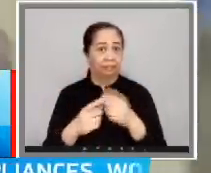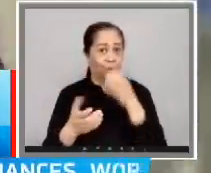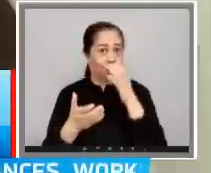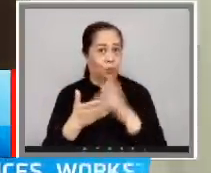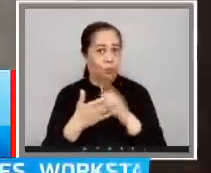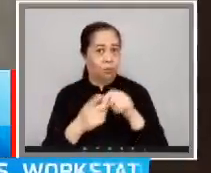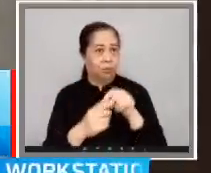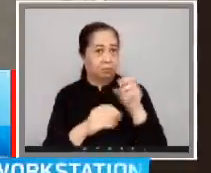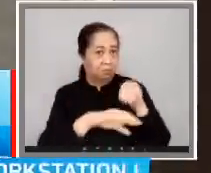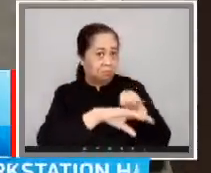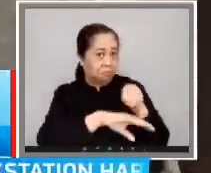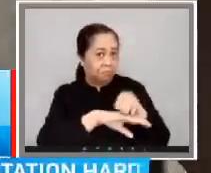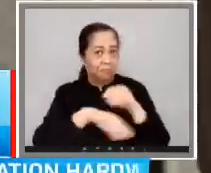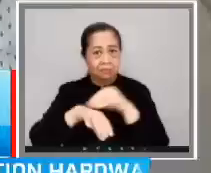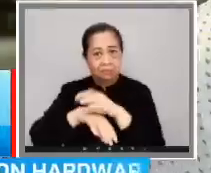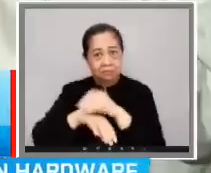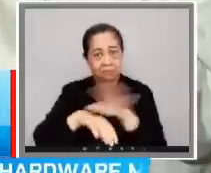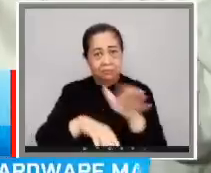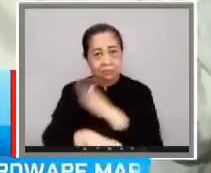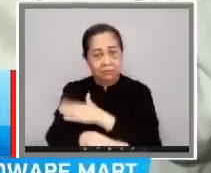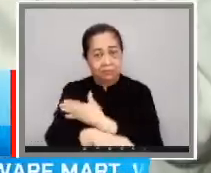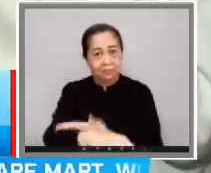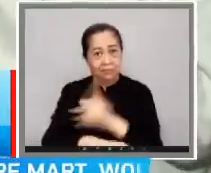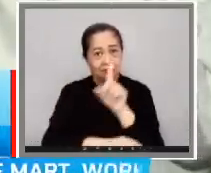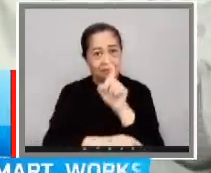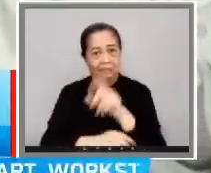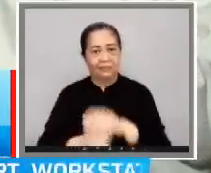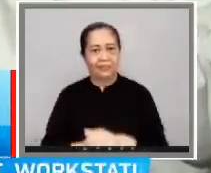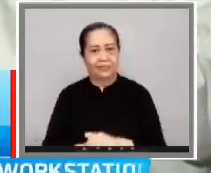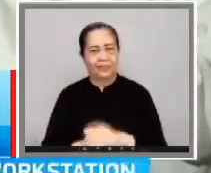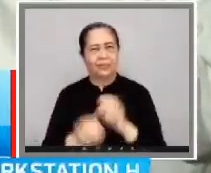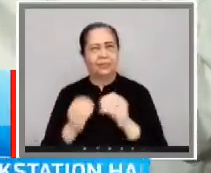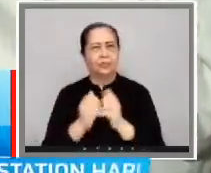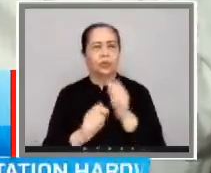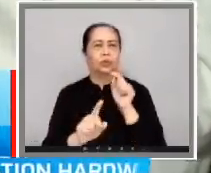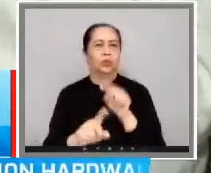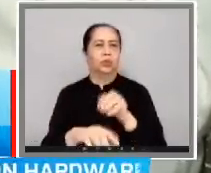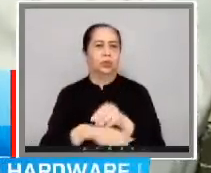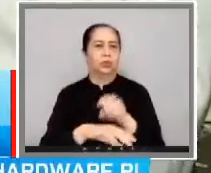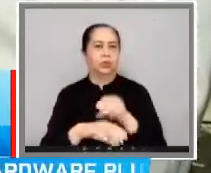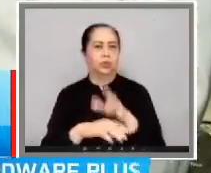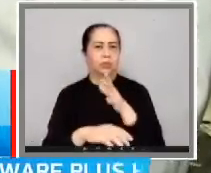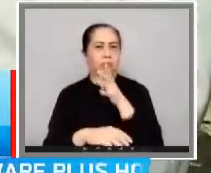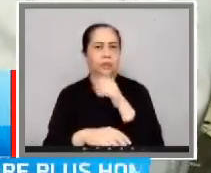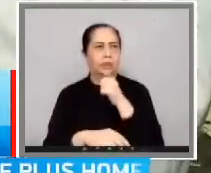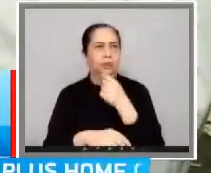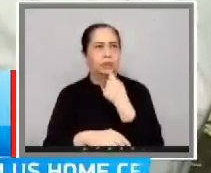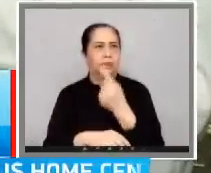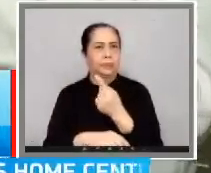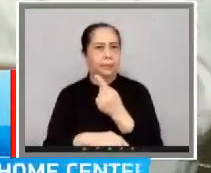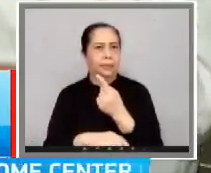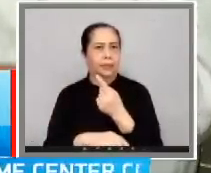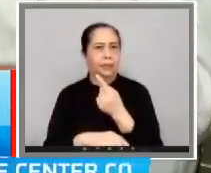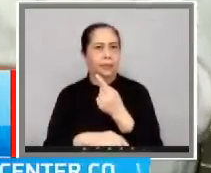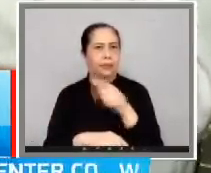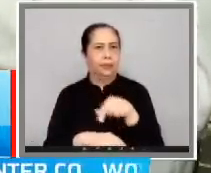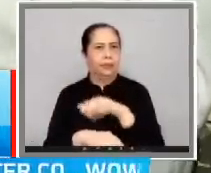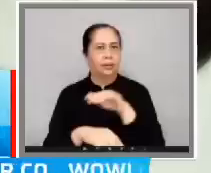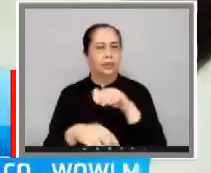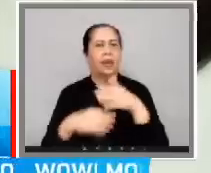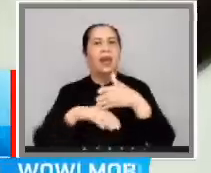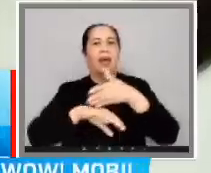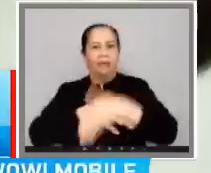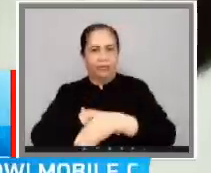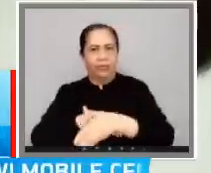pointers si Carmina sa mga anak? Yung pinaka-pointers ni mom, hindi niya sinasabi mismo sa set, pero pagkatapos na ng